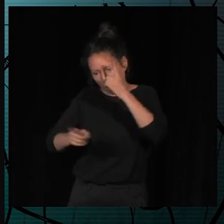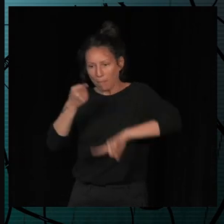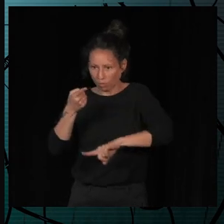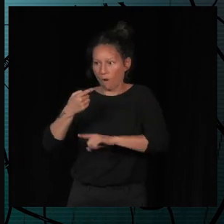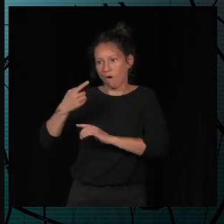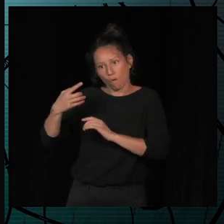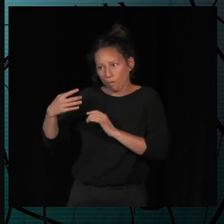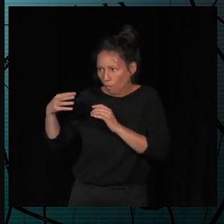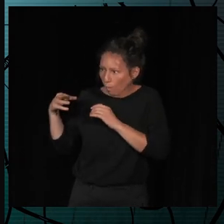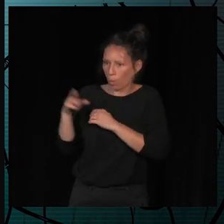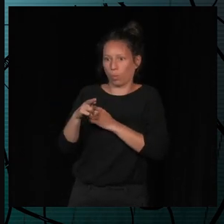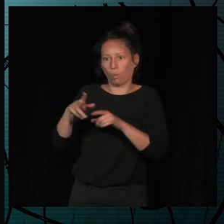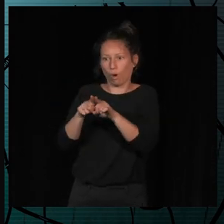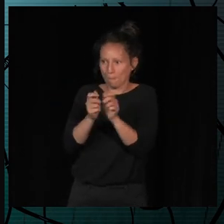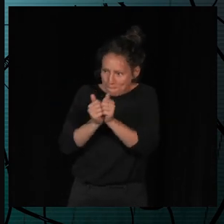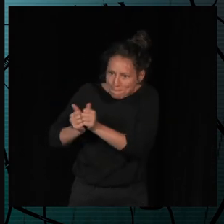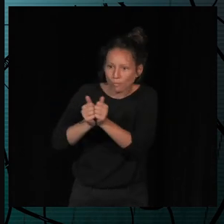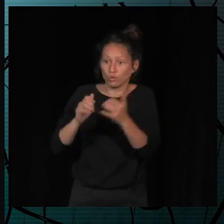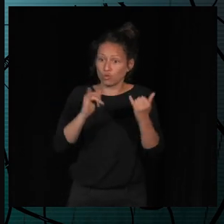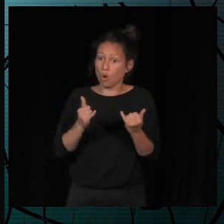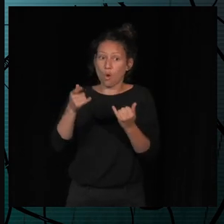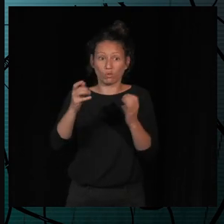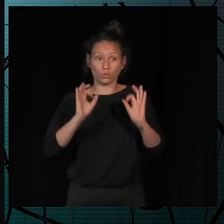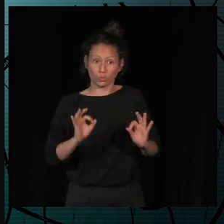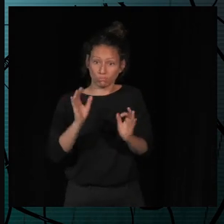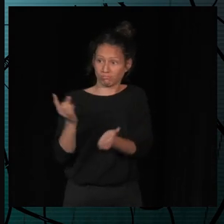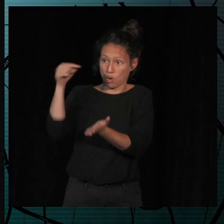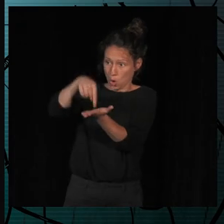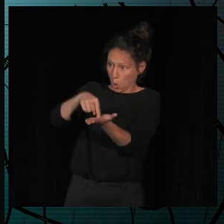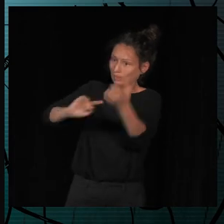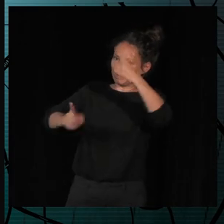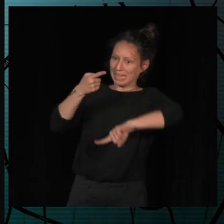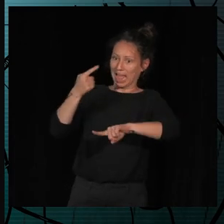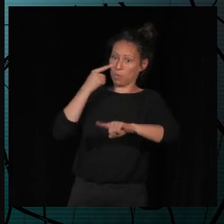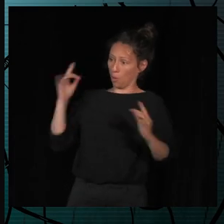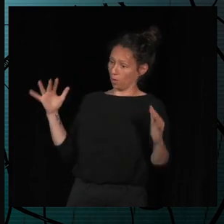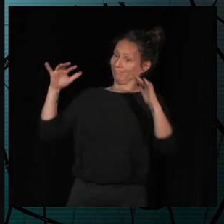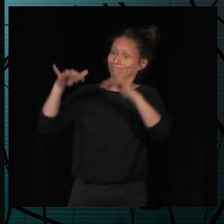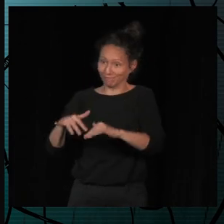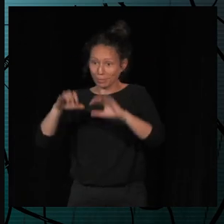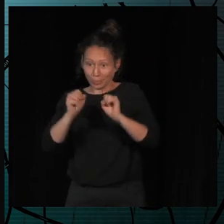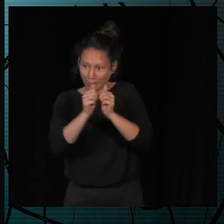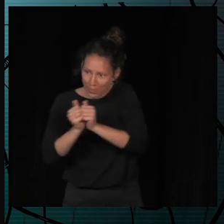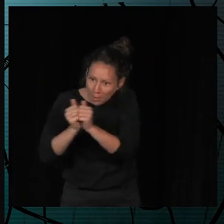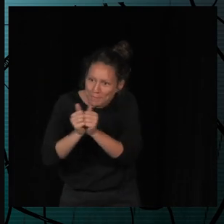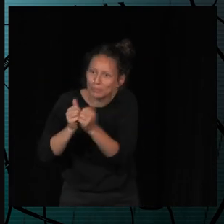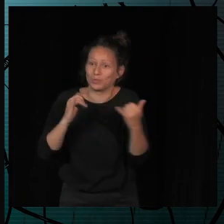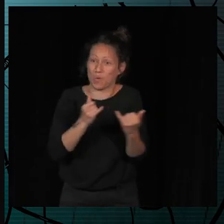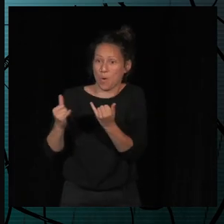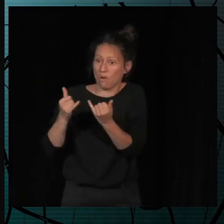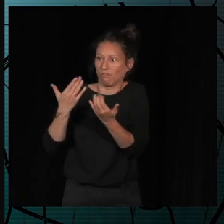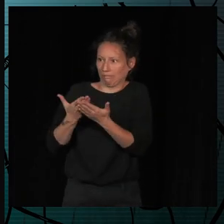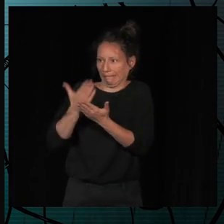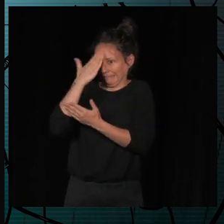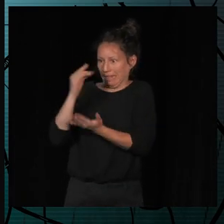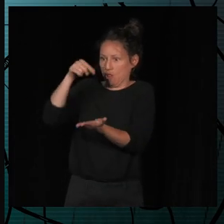recréer une attractivité et de repermettre des lieux qui font commun parce qu'on en a de moins en moins des endroits où on peut faire